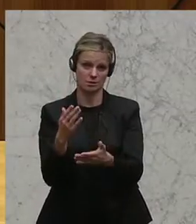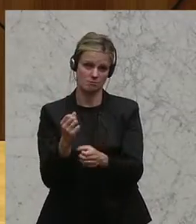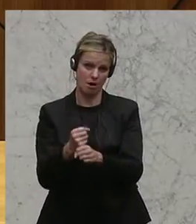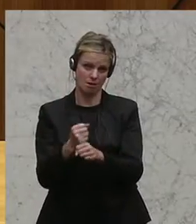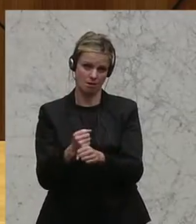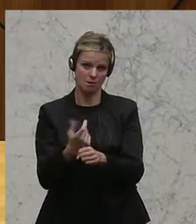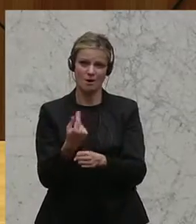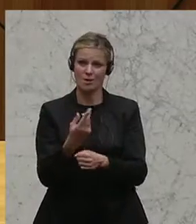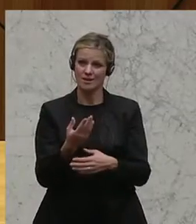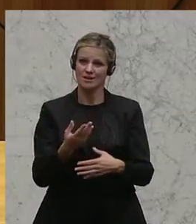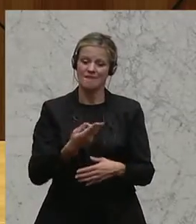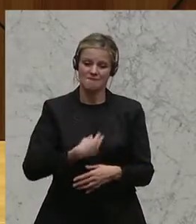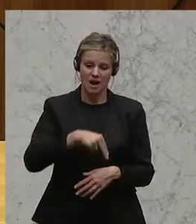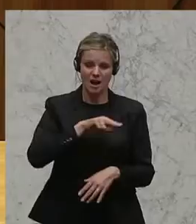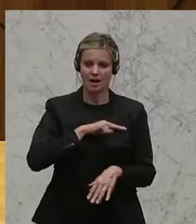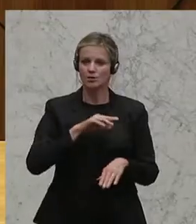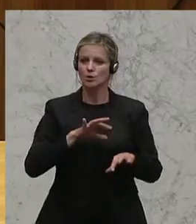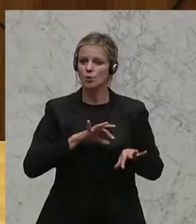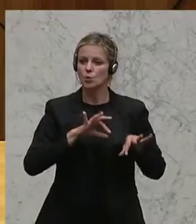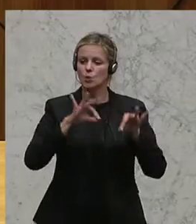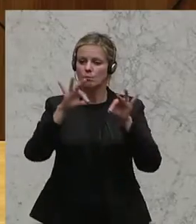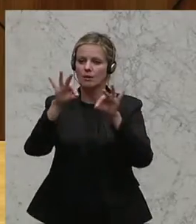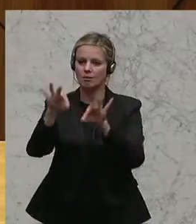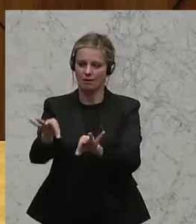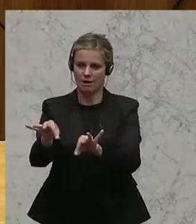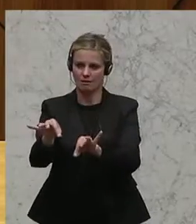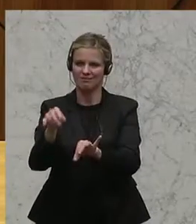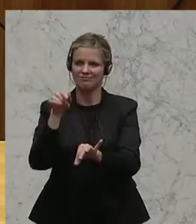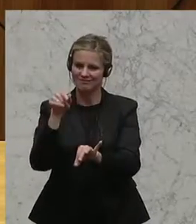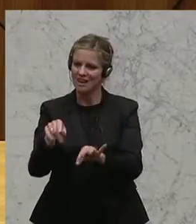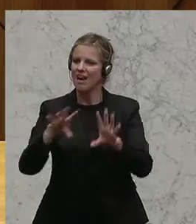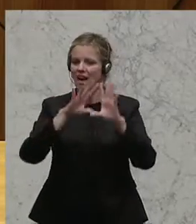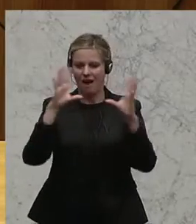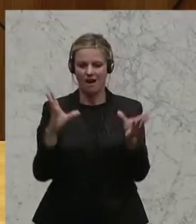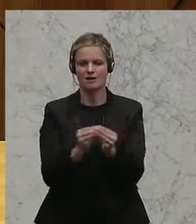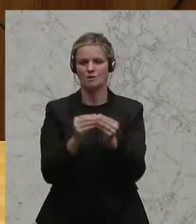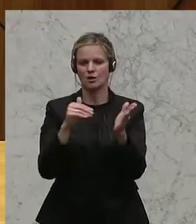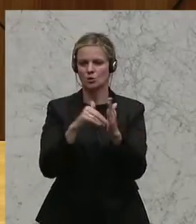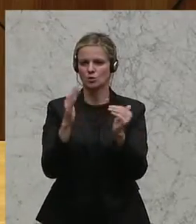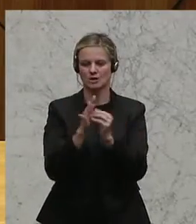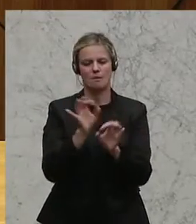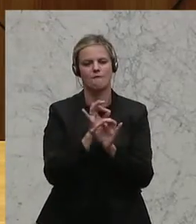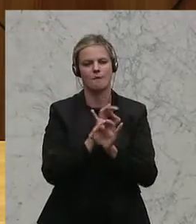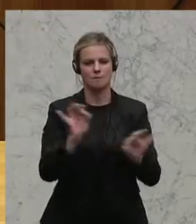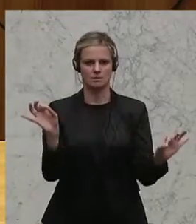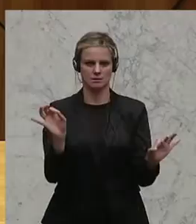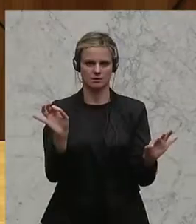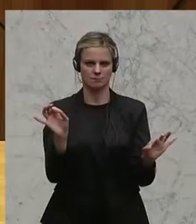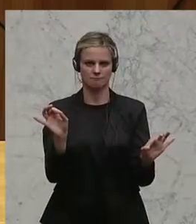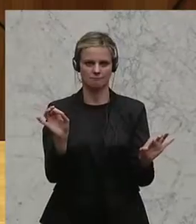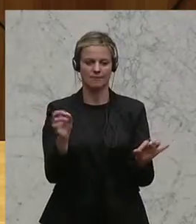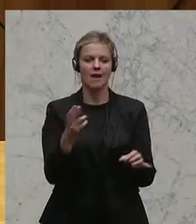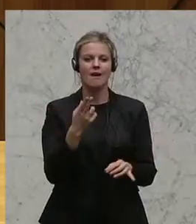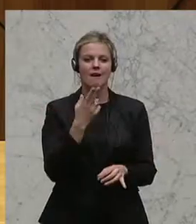Verantwortung wird das System insgesamt verbessern und qualifizieren. Wer Verantwortung